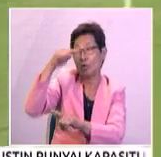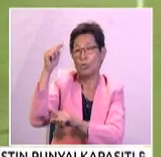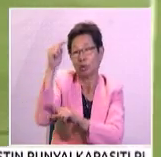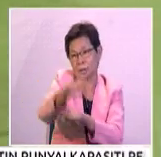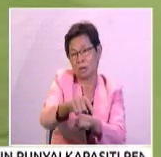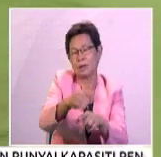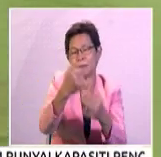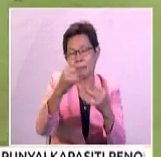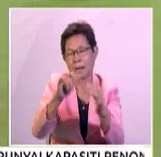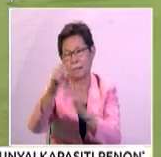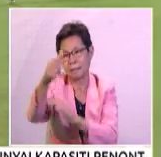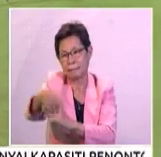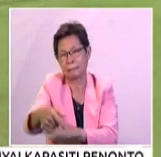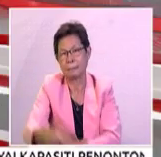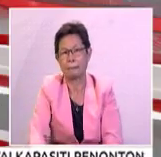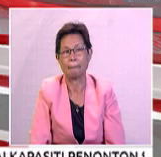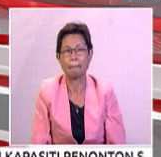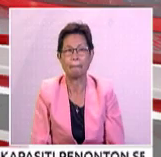kelak.